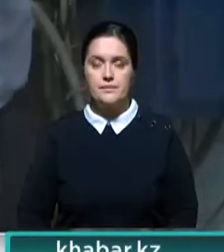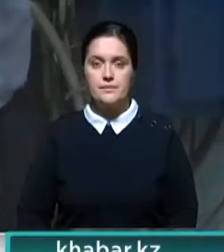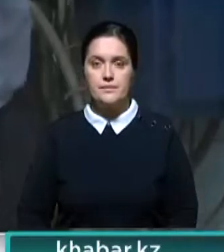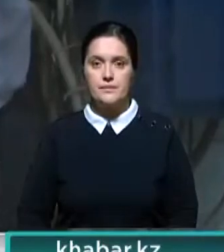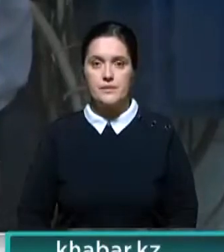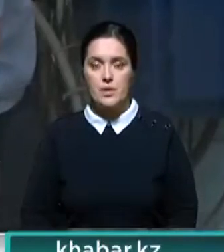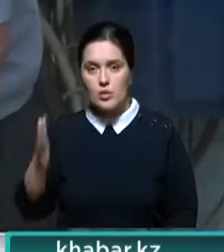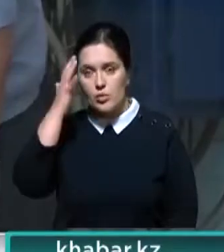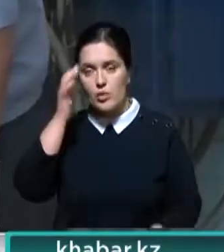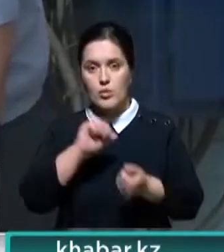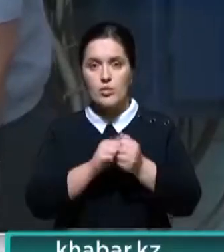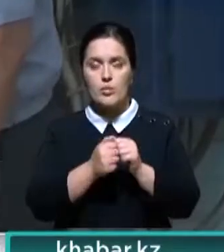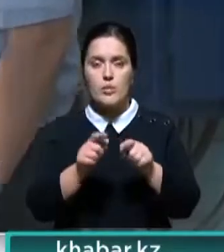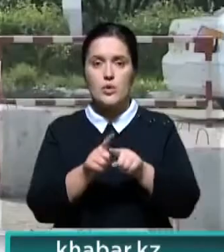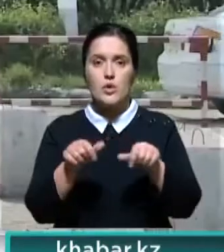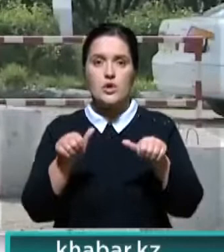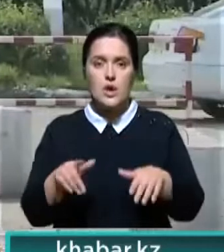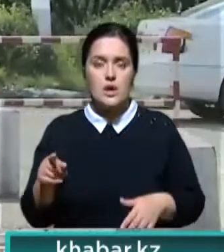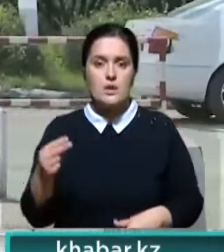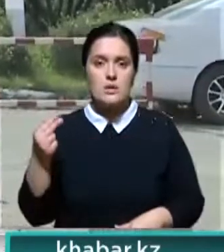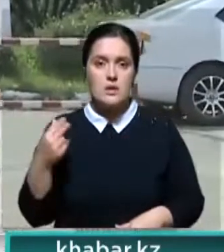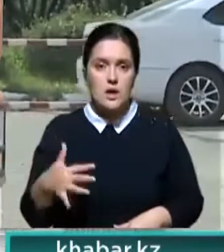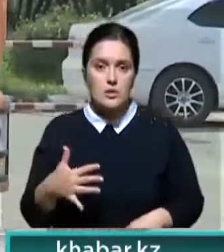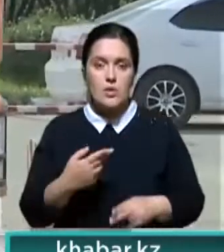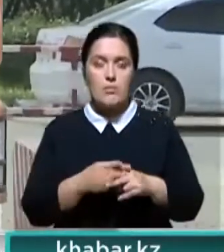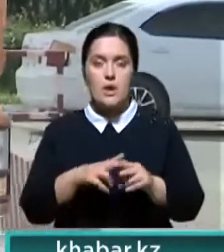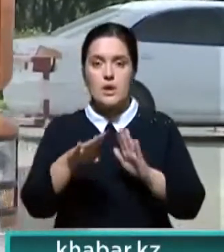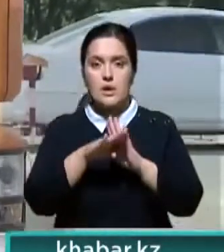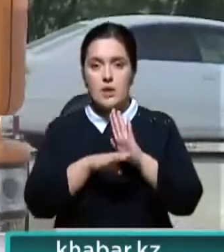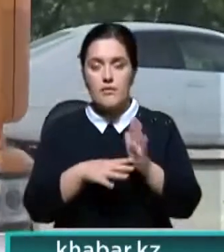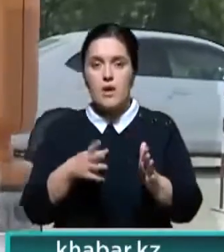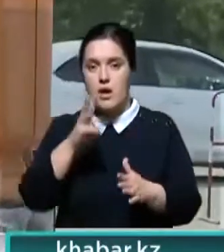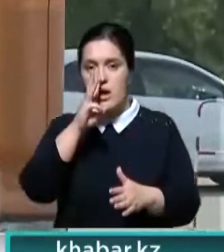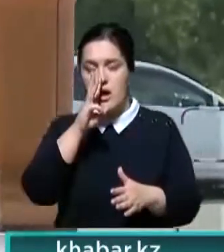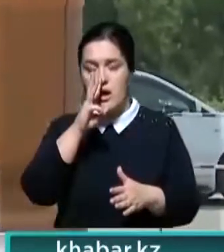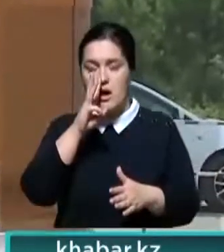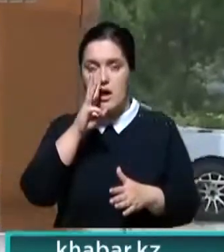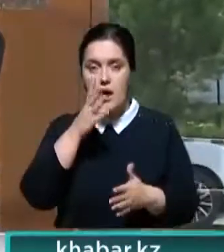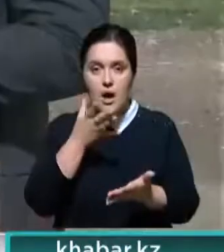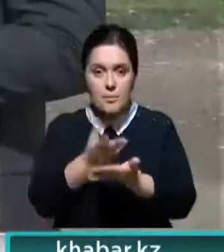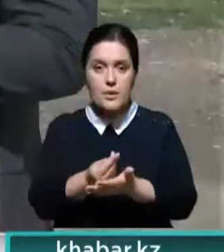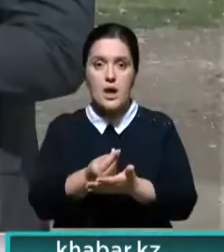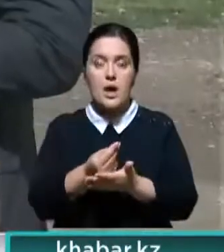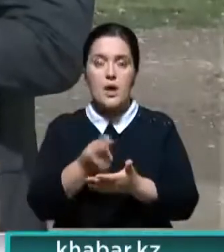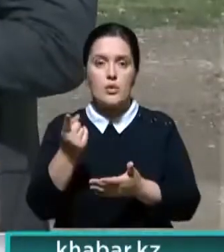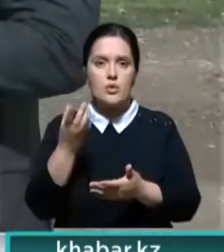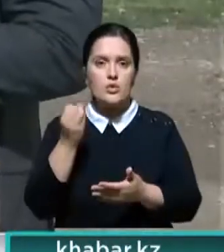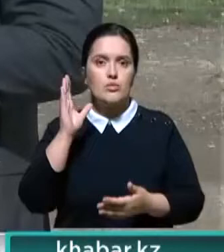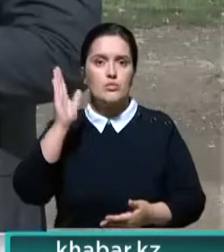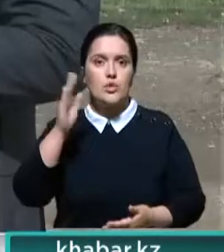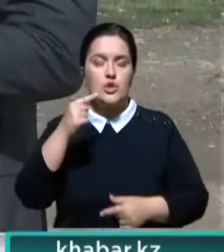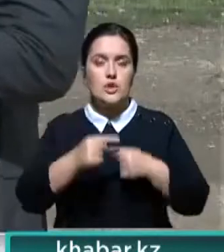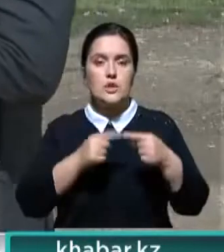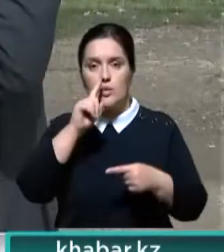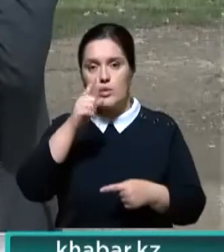С углем тоже вопрос решился, просто он дороже, налажен график оплаты. А вот главная сложность, как оказалось, впереди. Уже через